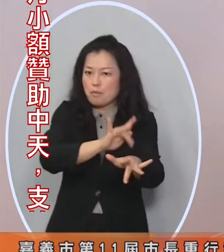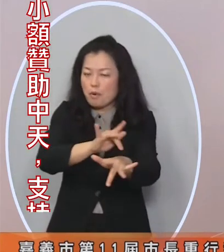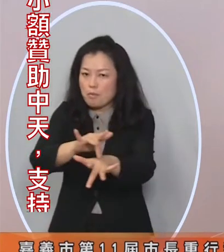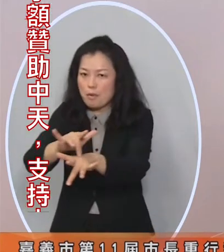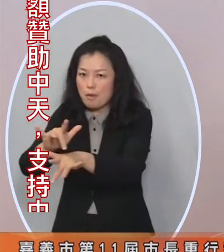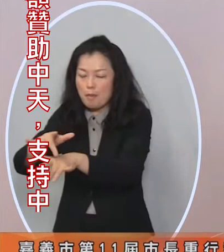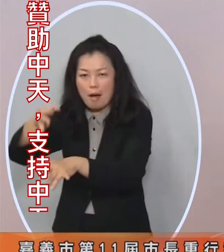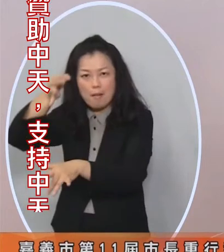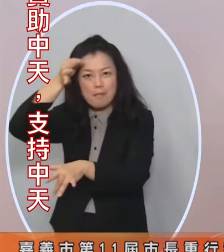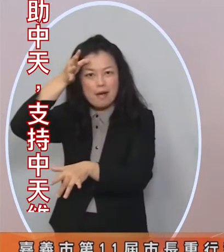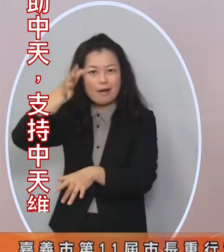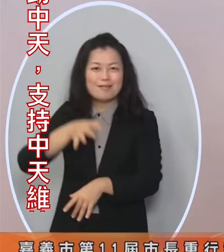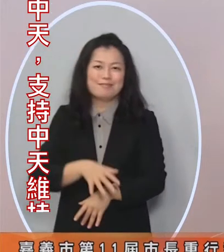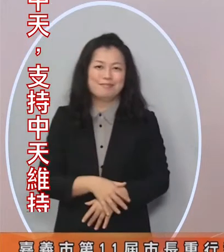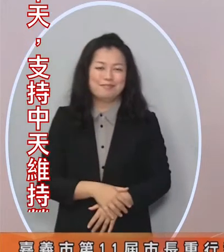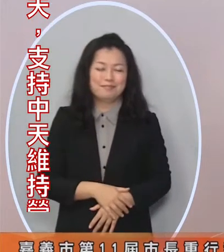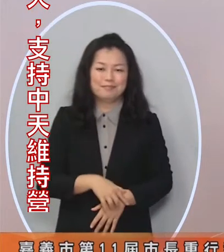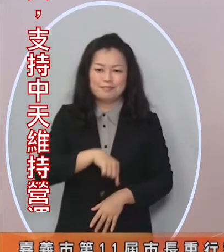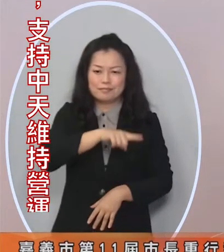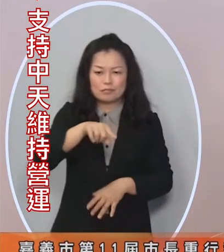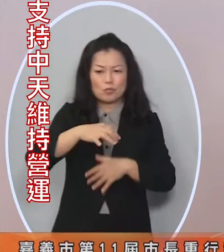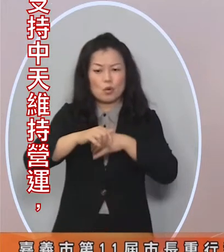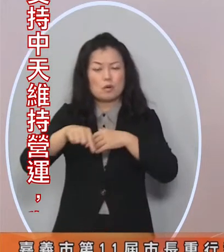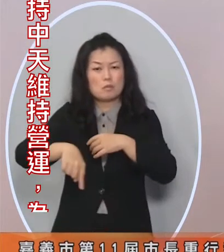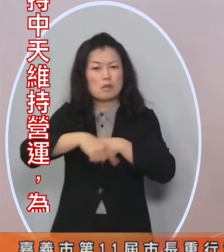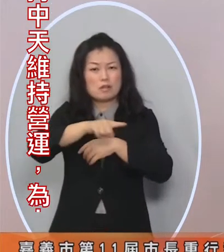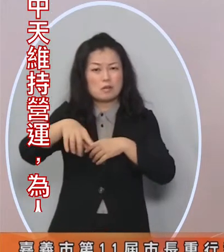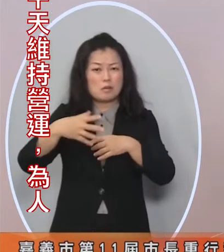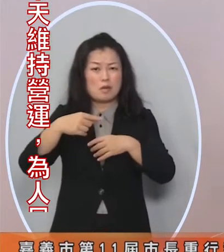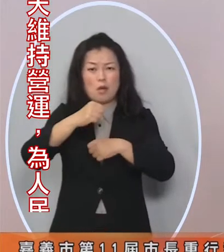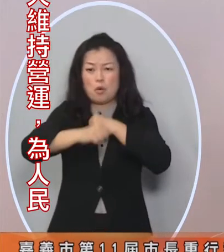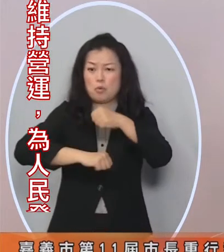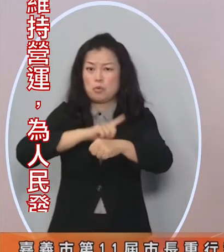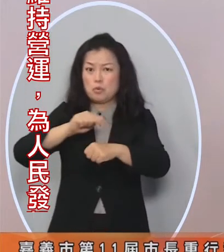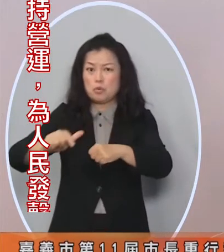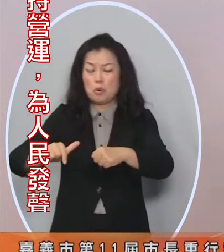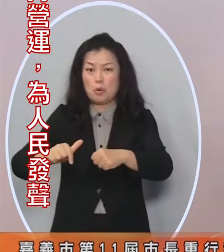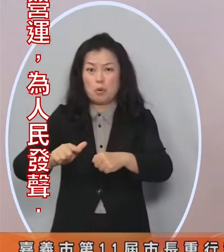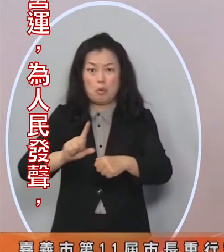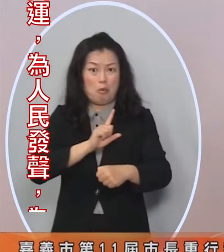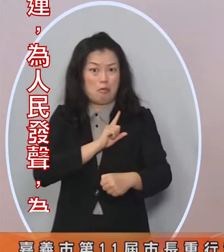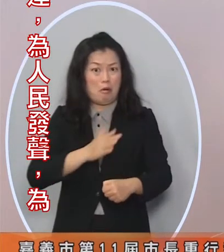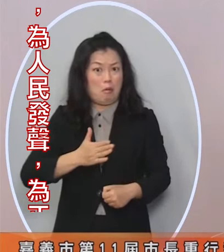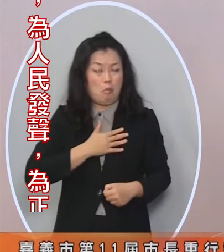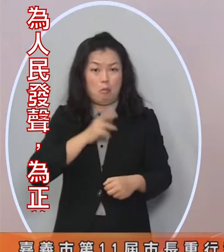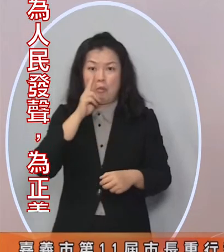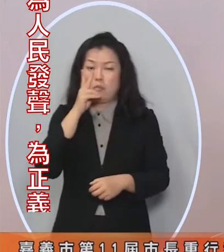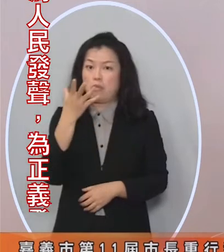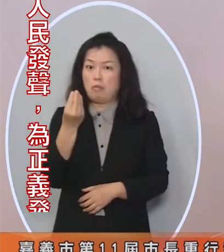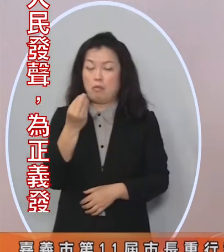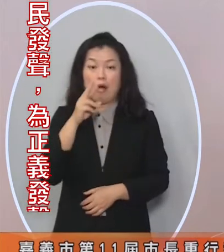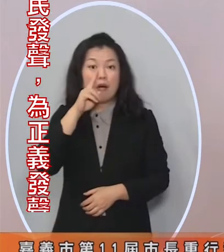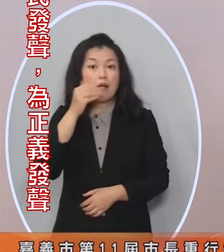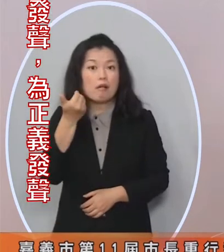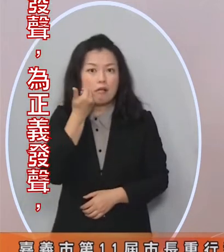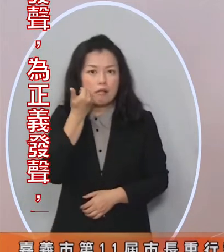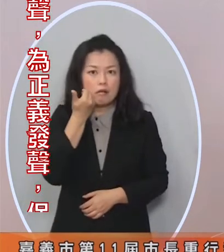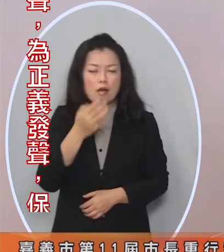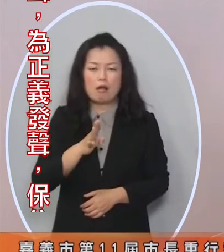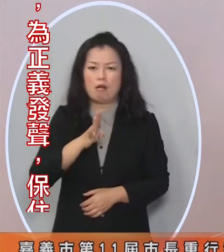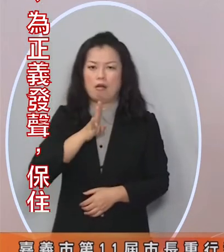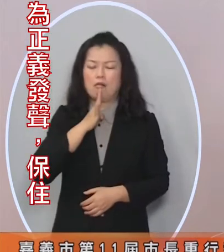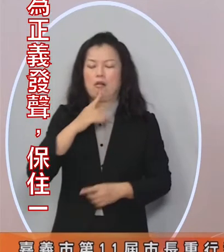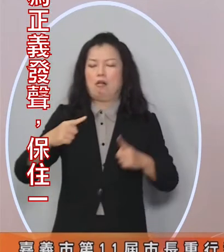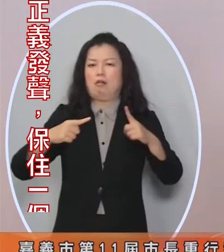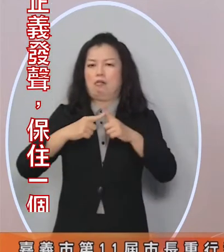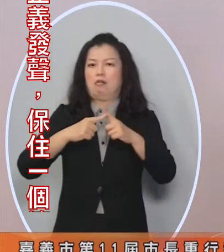动物，其实他们都是很无辜，他们本身没有错误，错误的是随意把他们弃养的这些